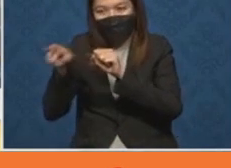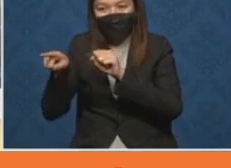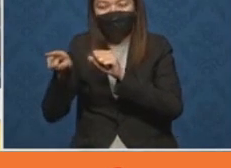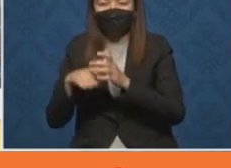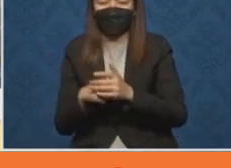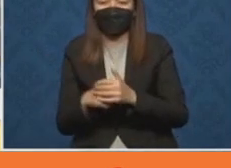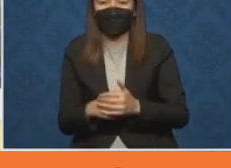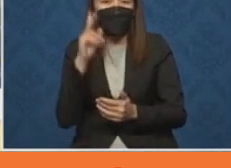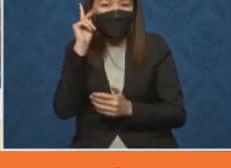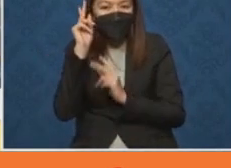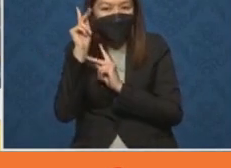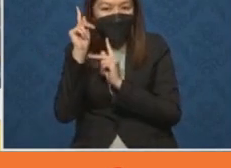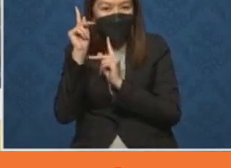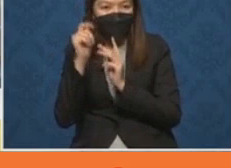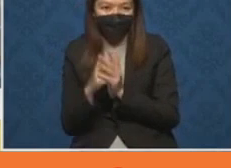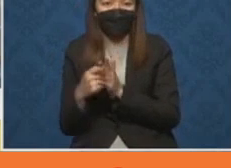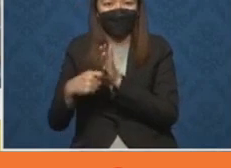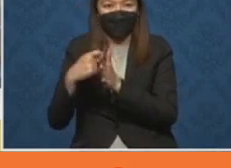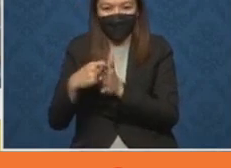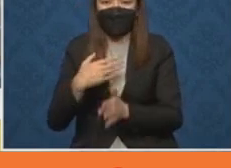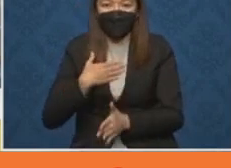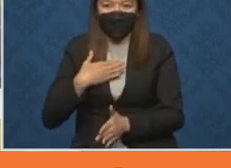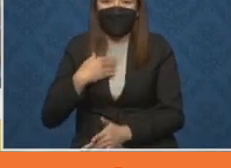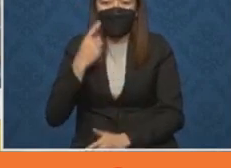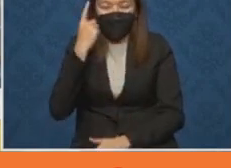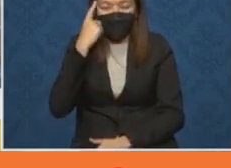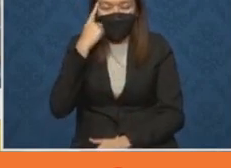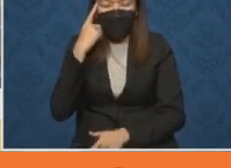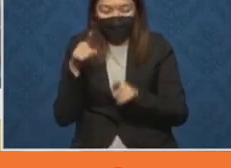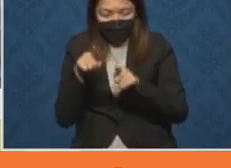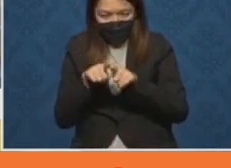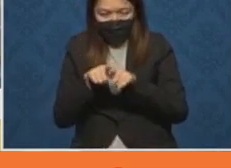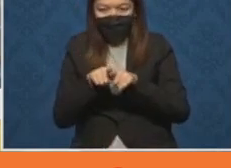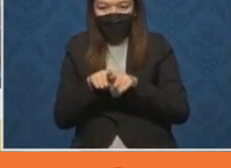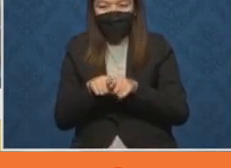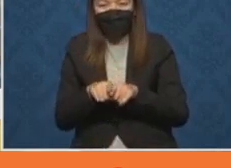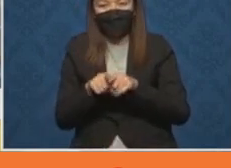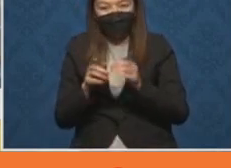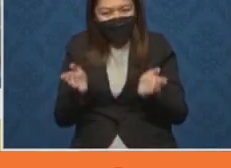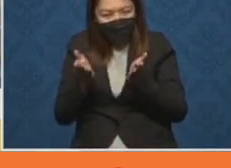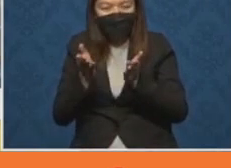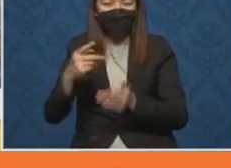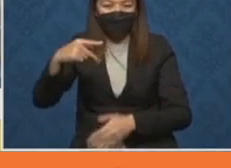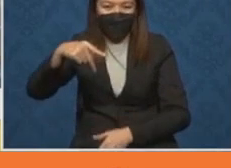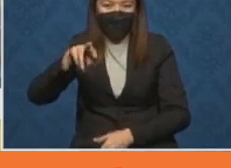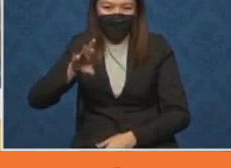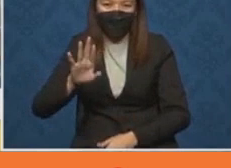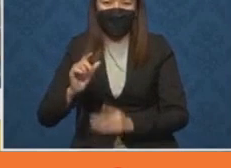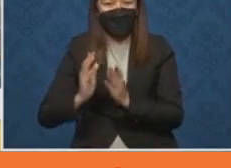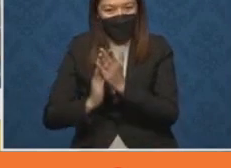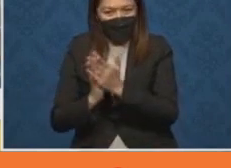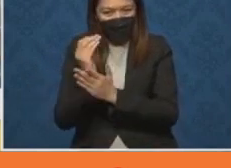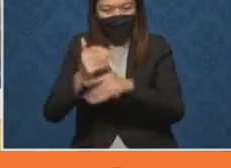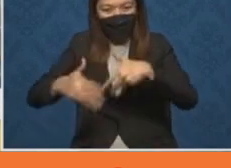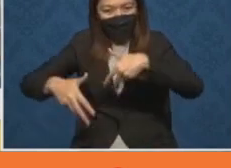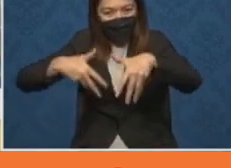เป็นเหตุผลครัทผมเห็นด้วยกับญติธ์นี้ ที่จะดันประบอรชวันี้ให้ stomingและเชินชวพี่น้อง